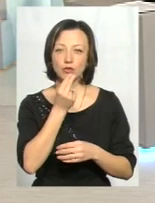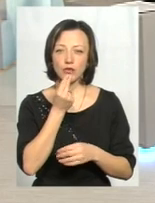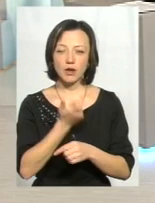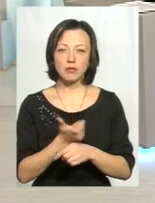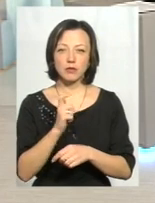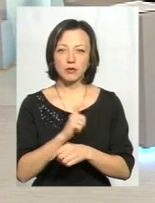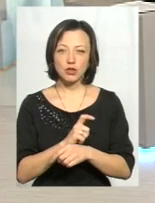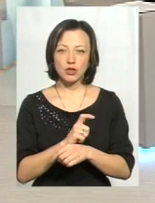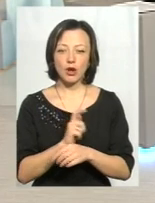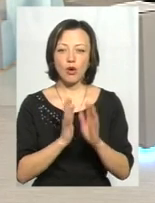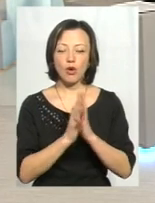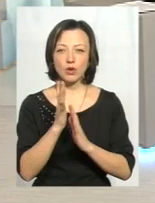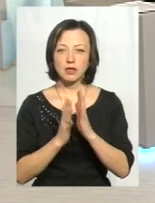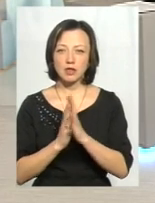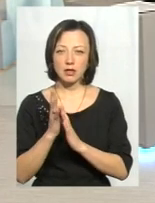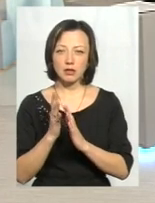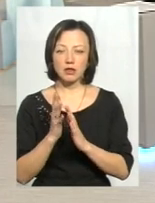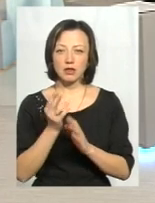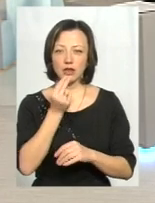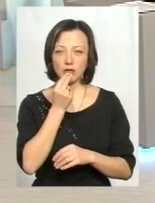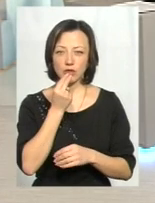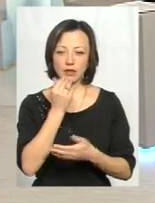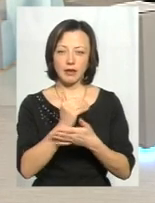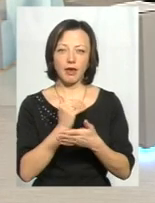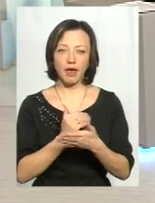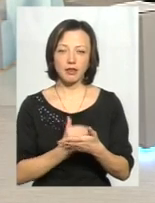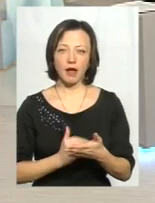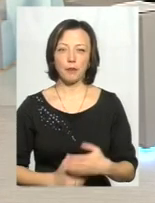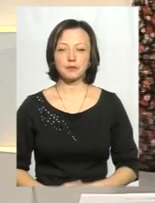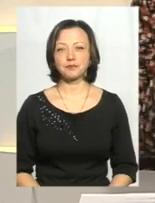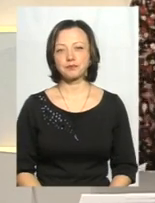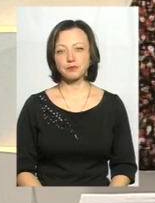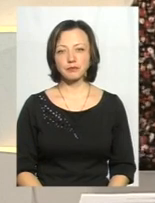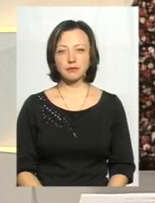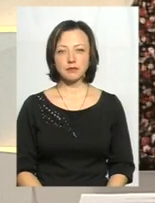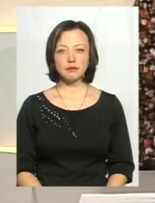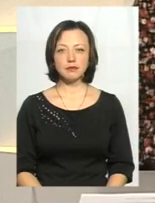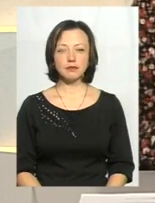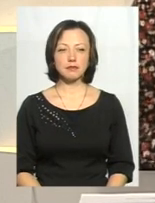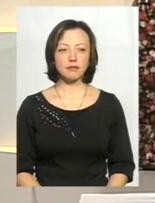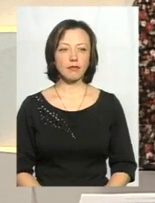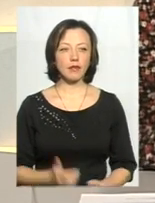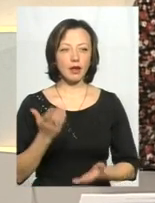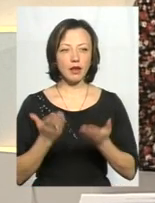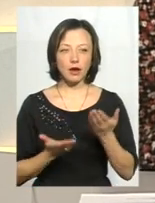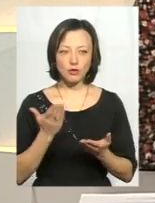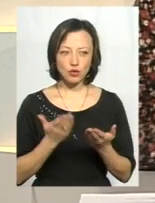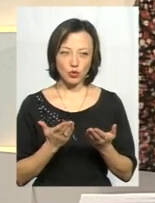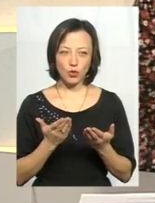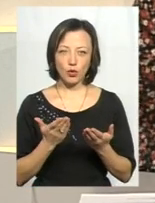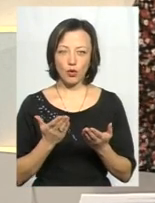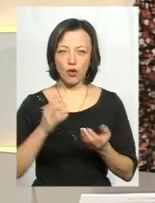більш, скажімо, рослинне, рослинна така дієта. Якщо атмосферний тиск навпаки